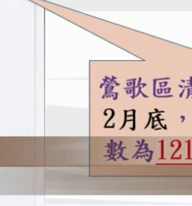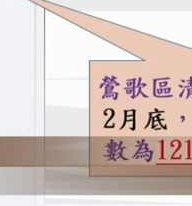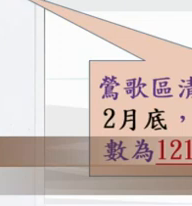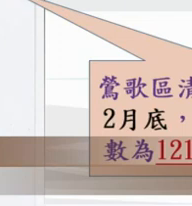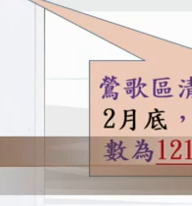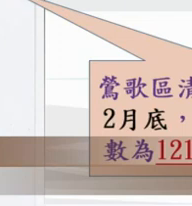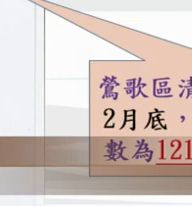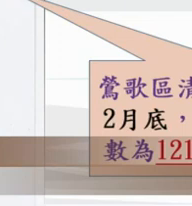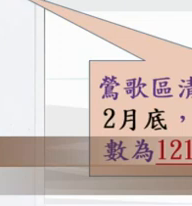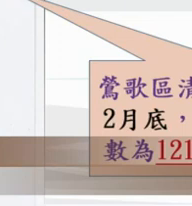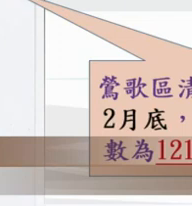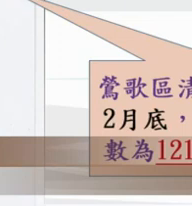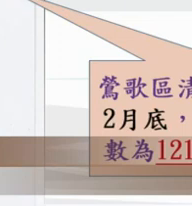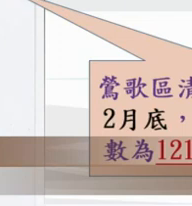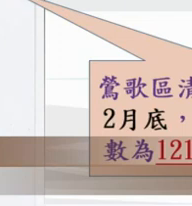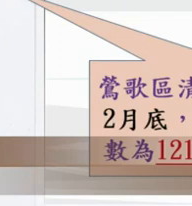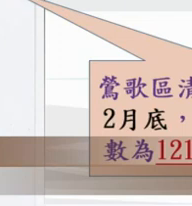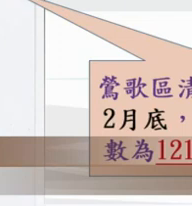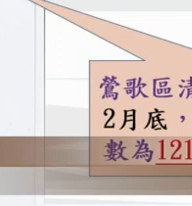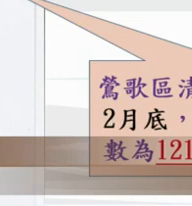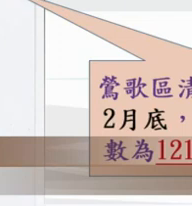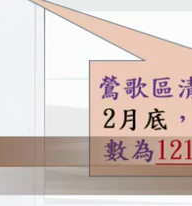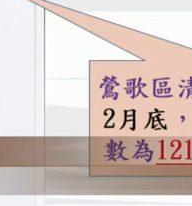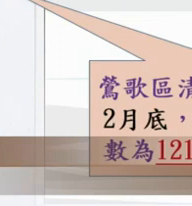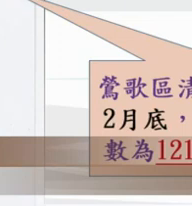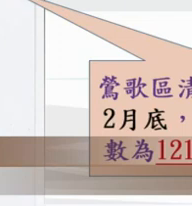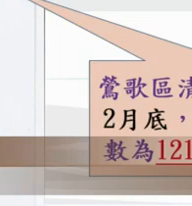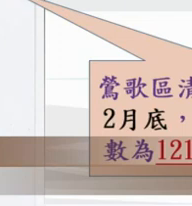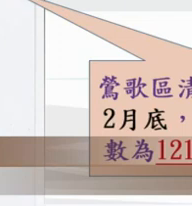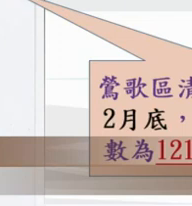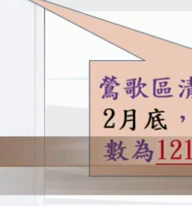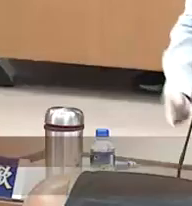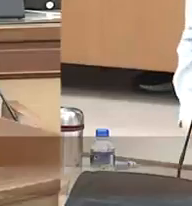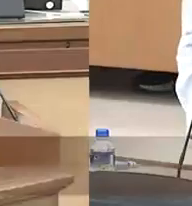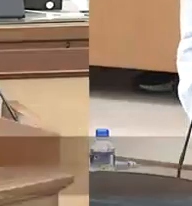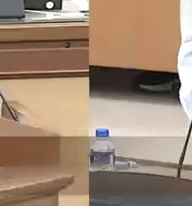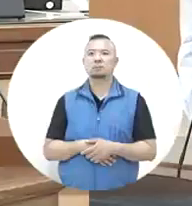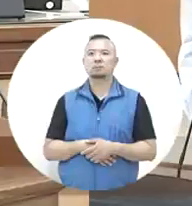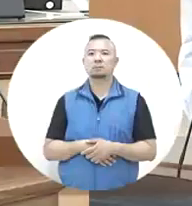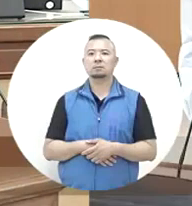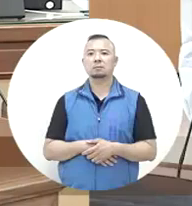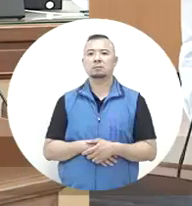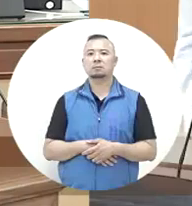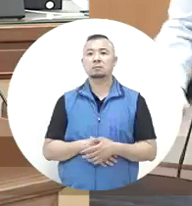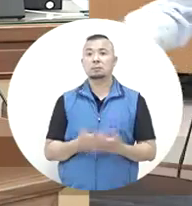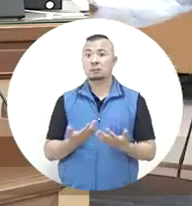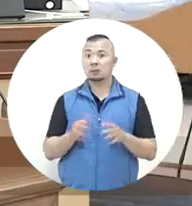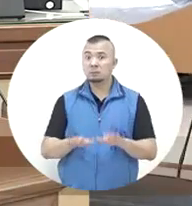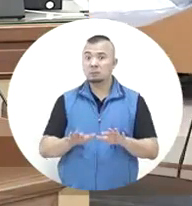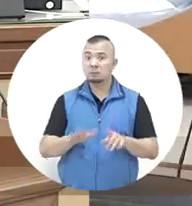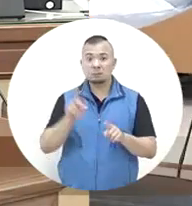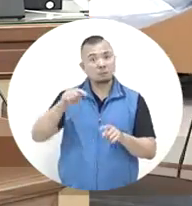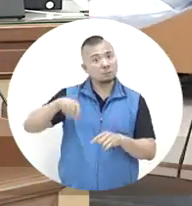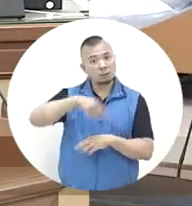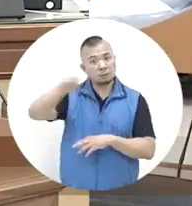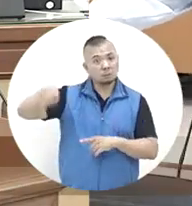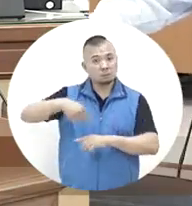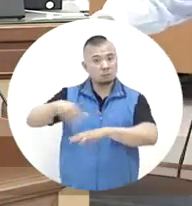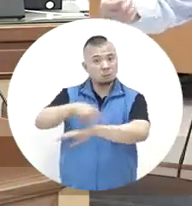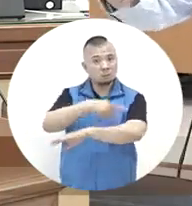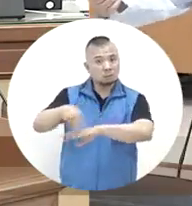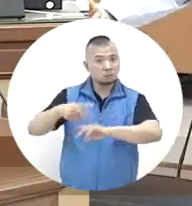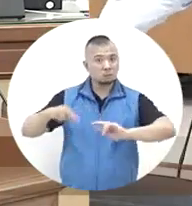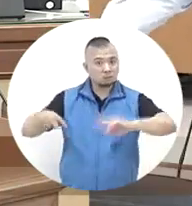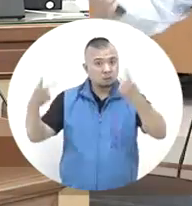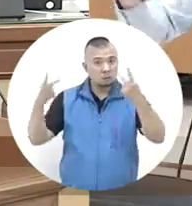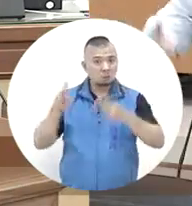不一样？捷运是通了还有，还是说公车变多了，大家可以坐公车，不用一定要坐火车去上班，都没什么改变啊，吼，哦，